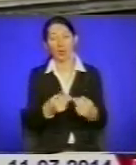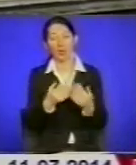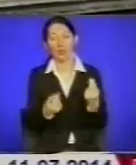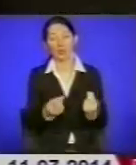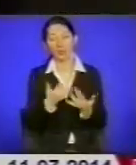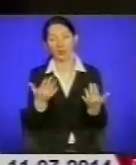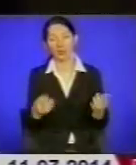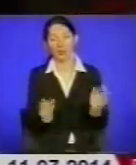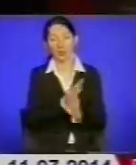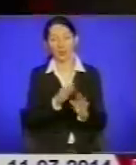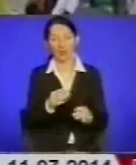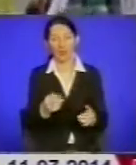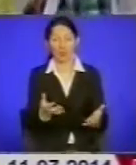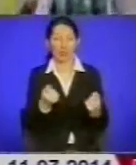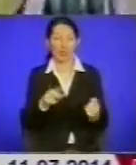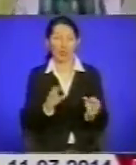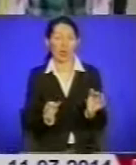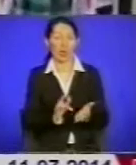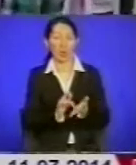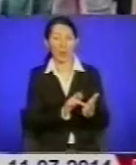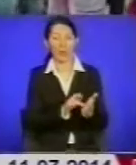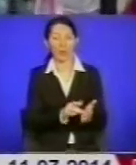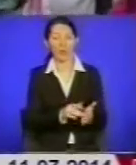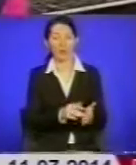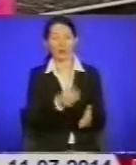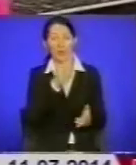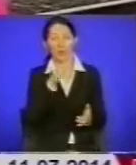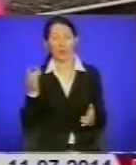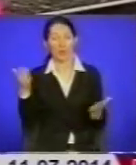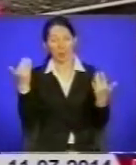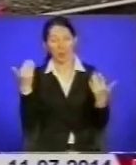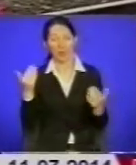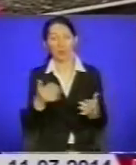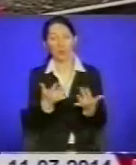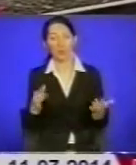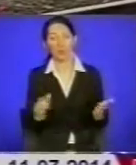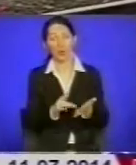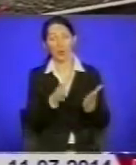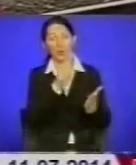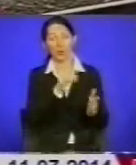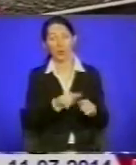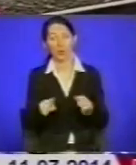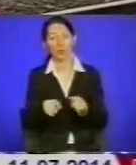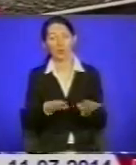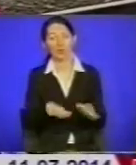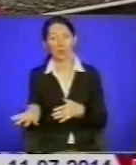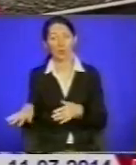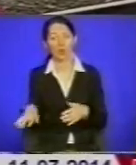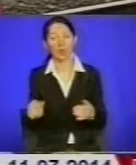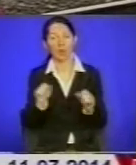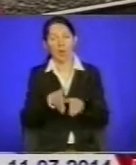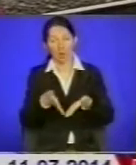пригоду. Під час канікул цікаве дозвілля і час спливає швидко. Родився в Севастополі, а в Одесі було,